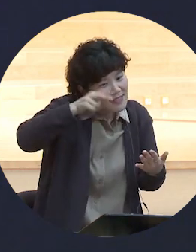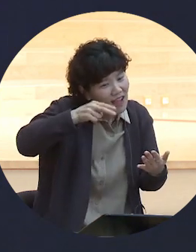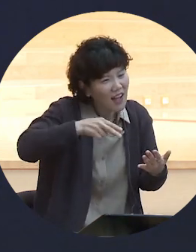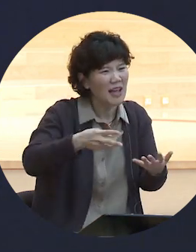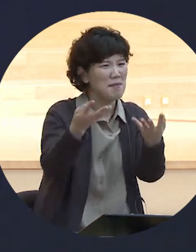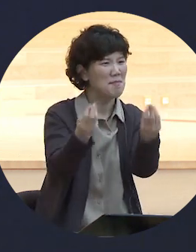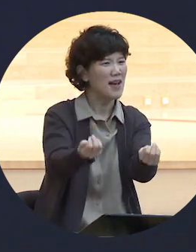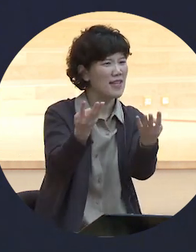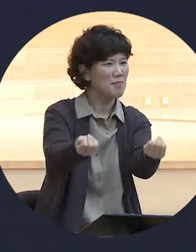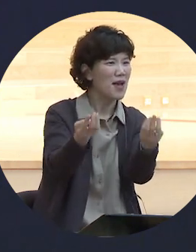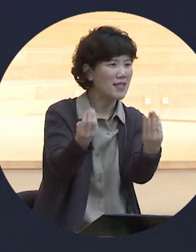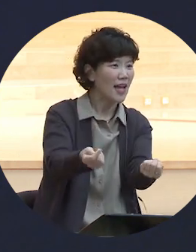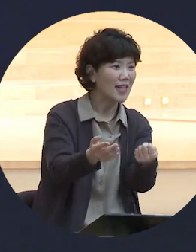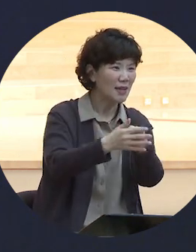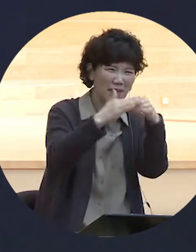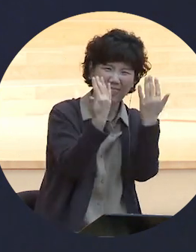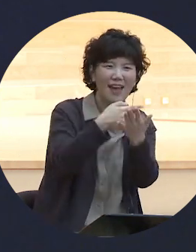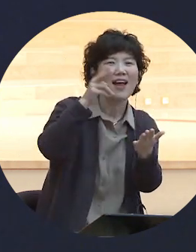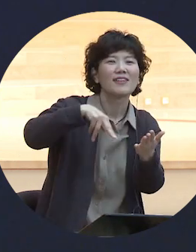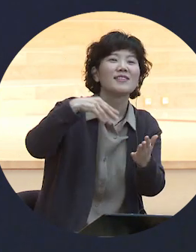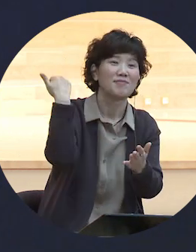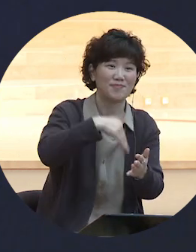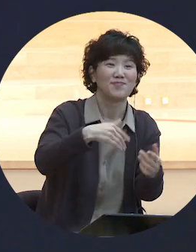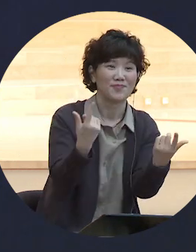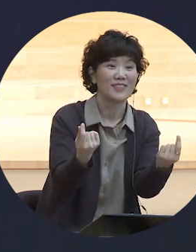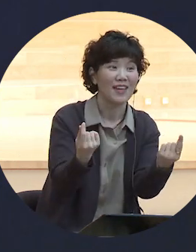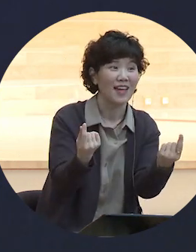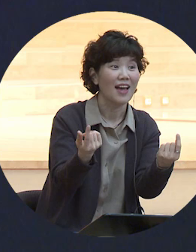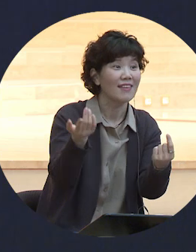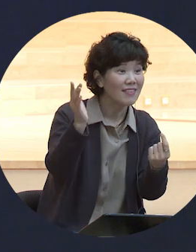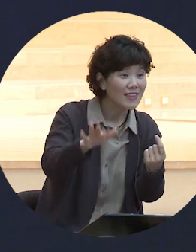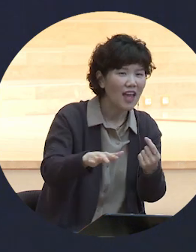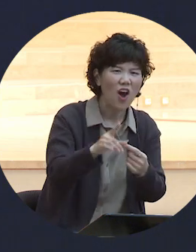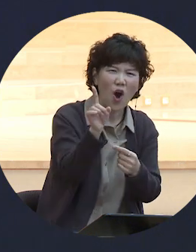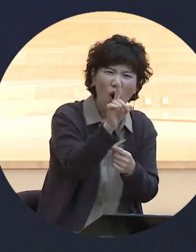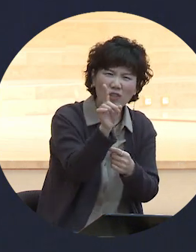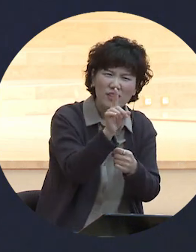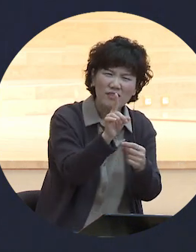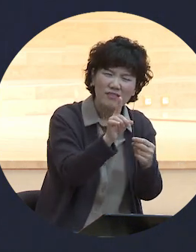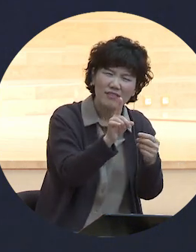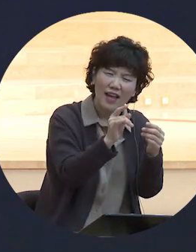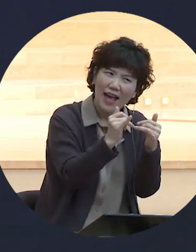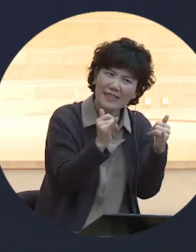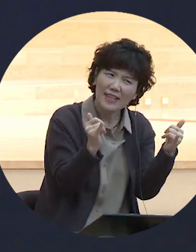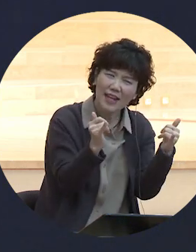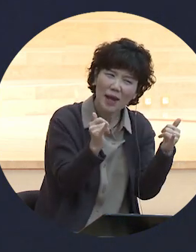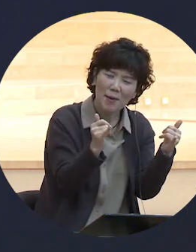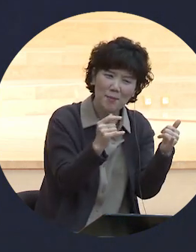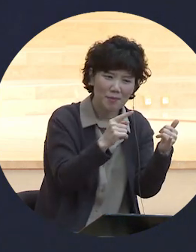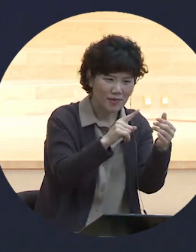많은 사람들이 있으니까 뭐 다 못 읽죠. 거의 못 읽는데 어떤 한 글이 저한테 클릭이 된